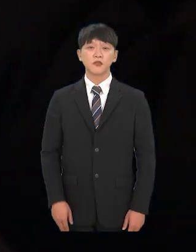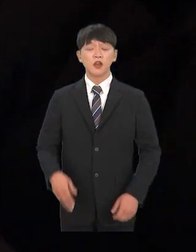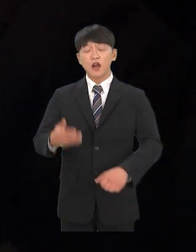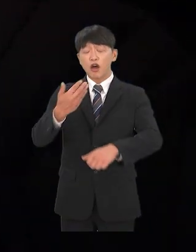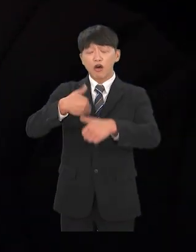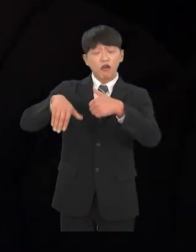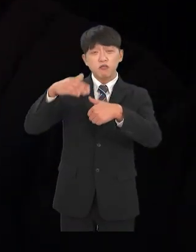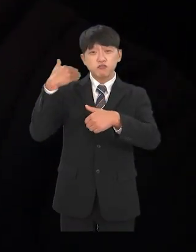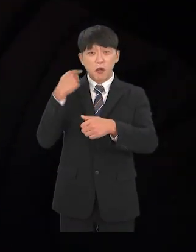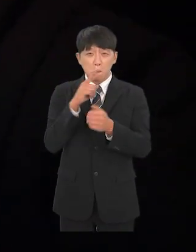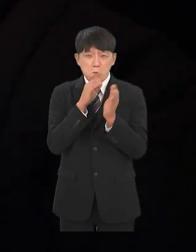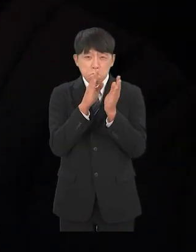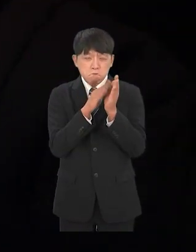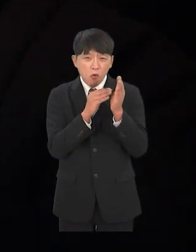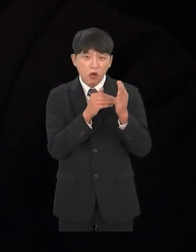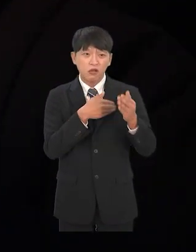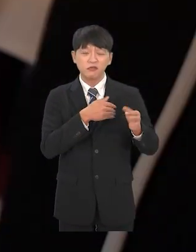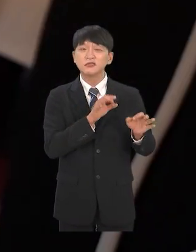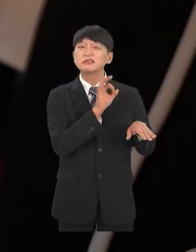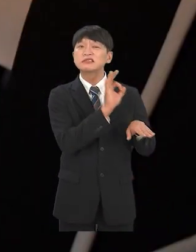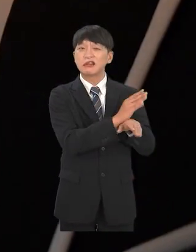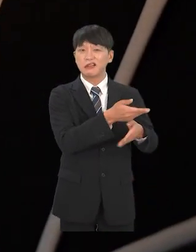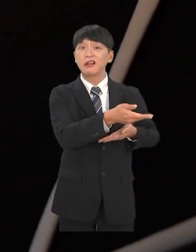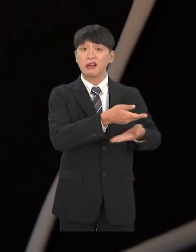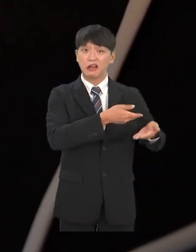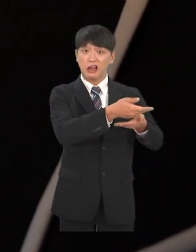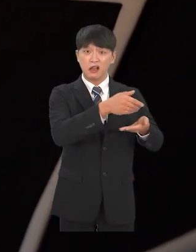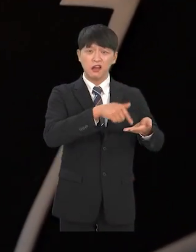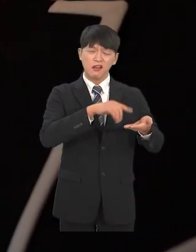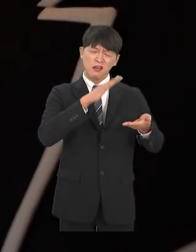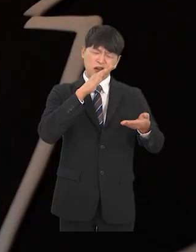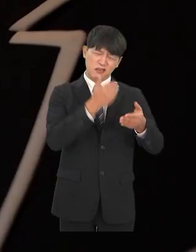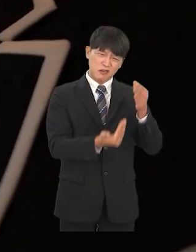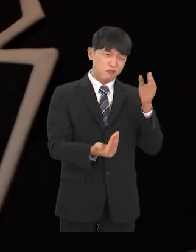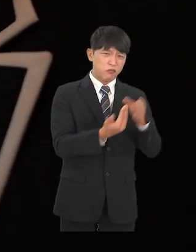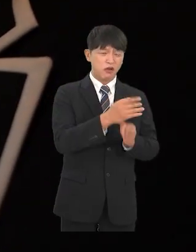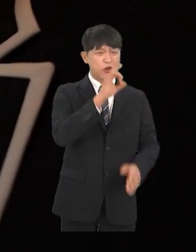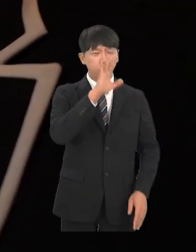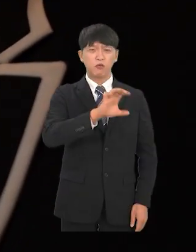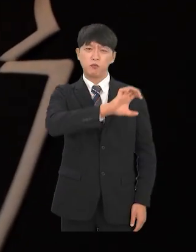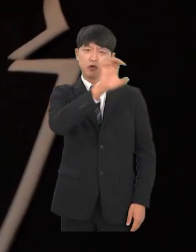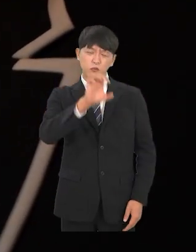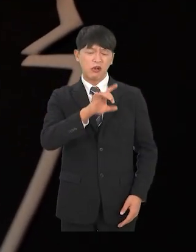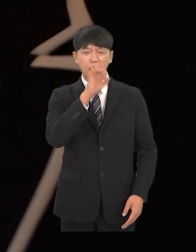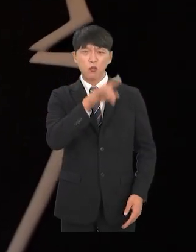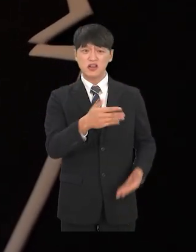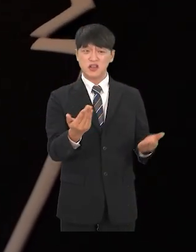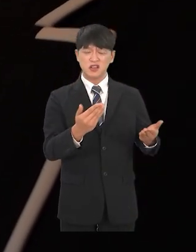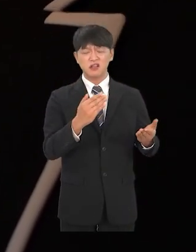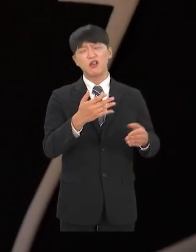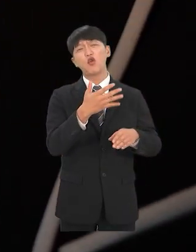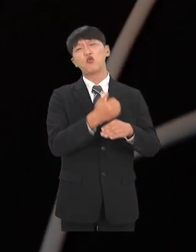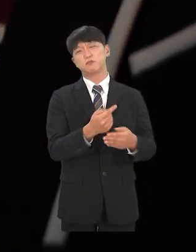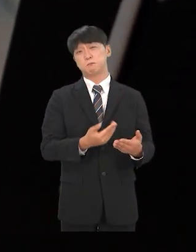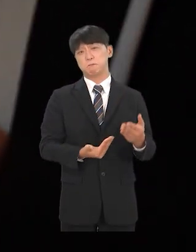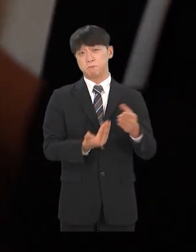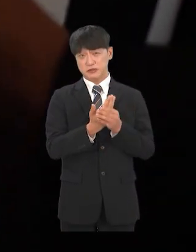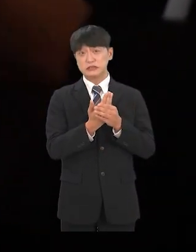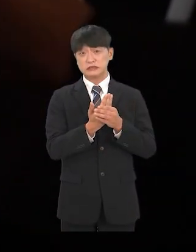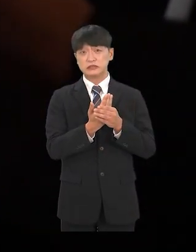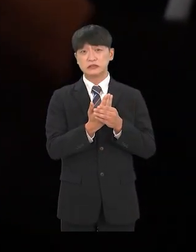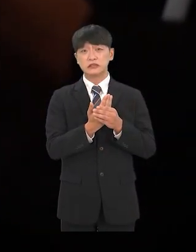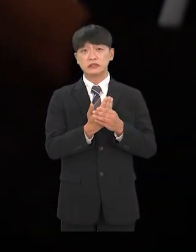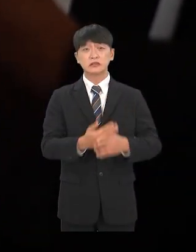그렇게 아무도 모르게 이어온 거래. 절대 일어나서도 반복되어서도 안 되는 일이 끝내 벌어지고